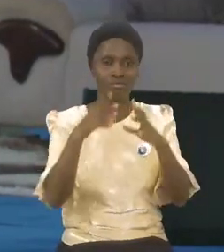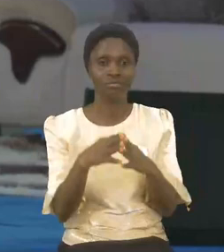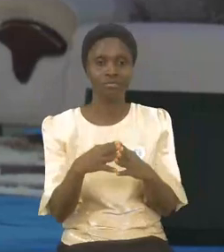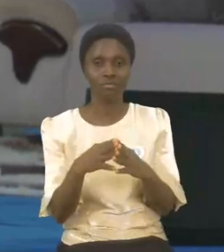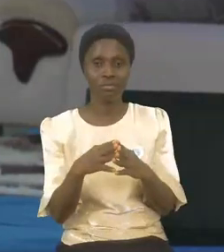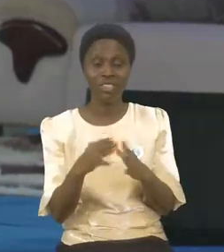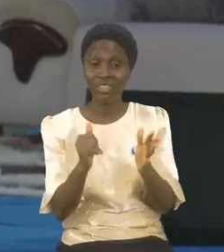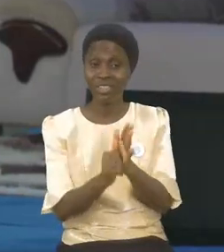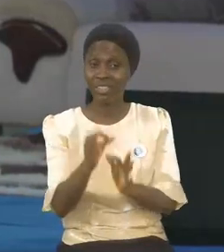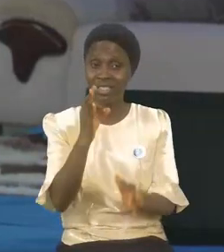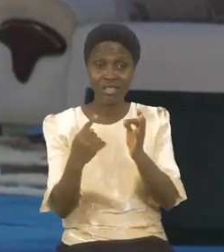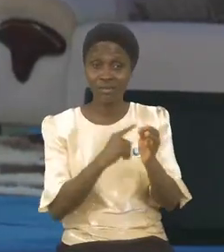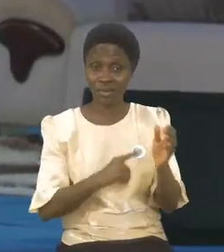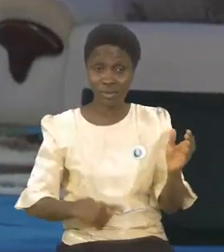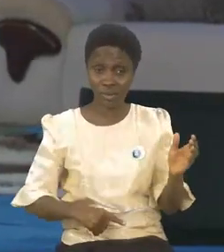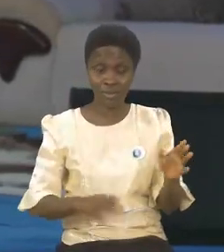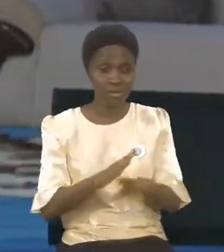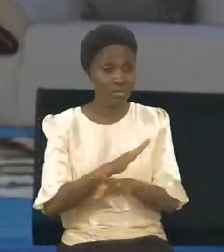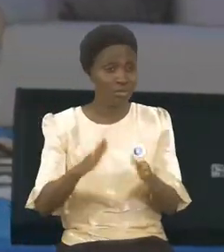souffrance, un grand moment terrible